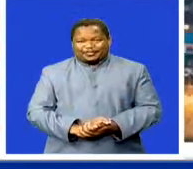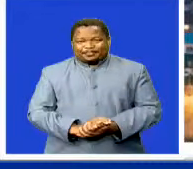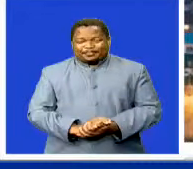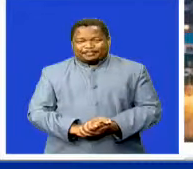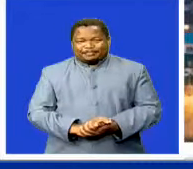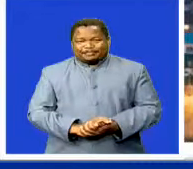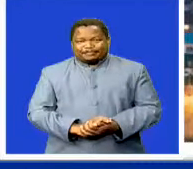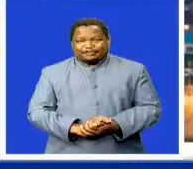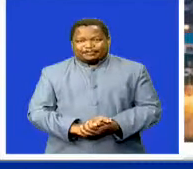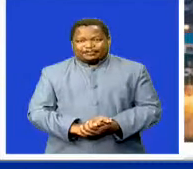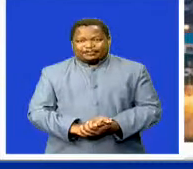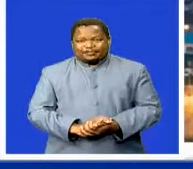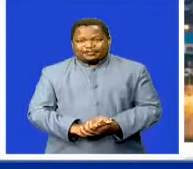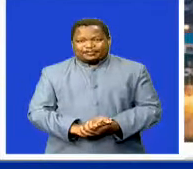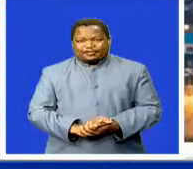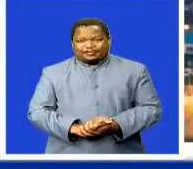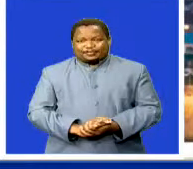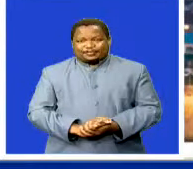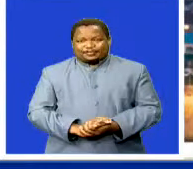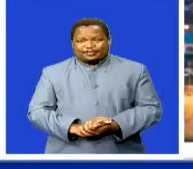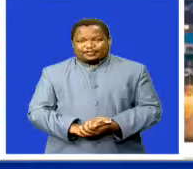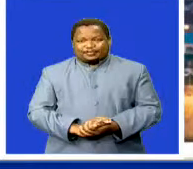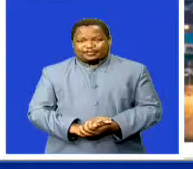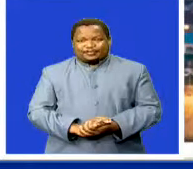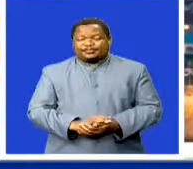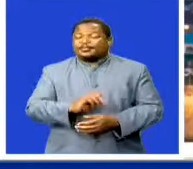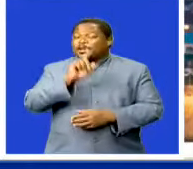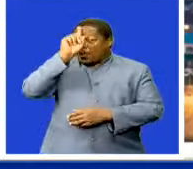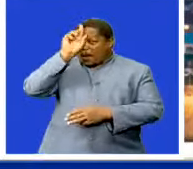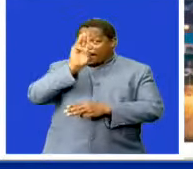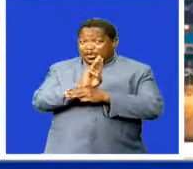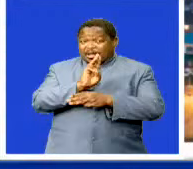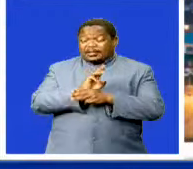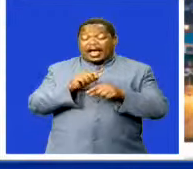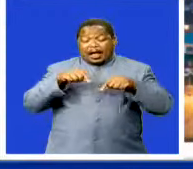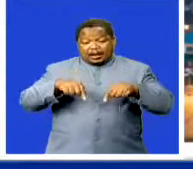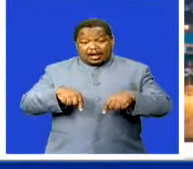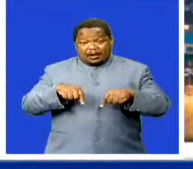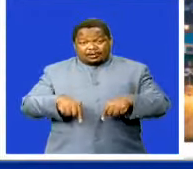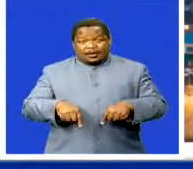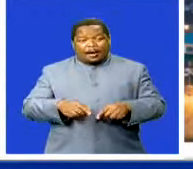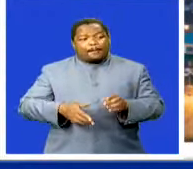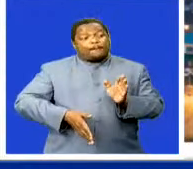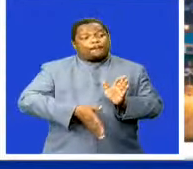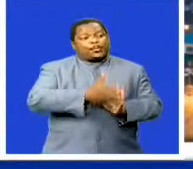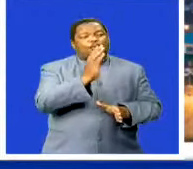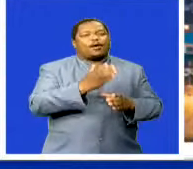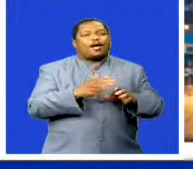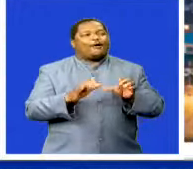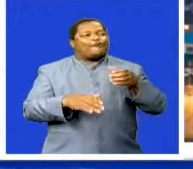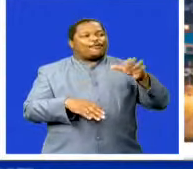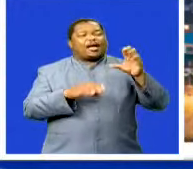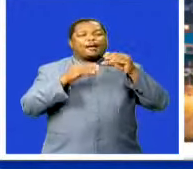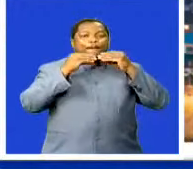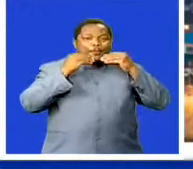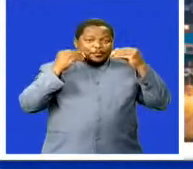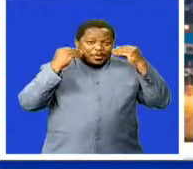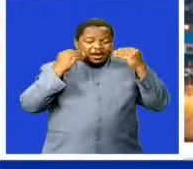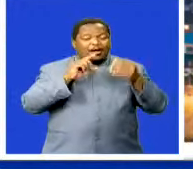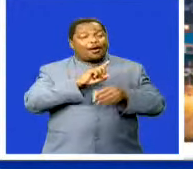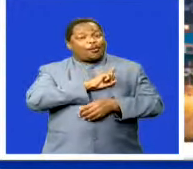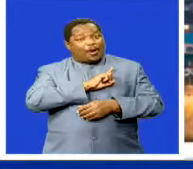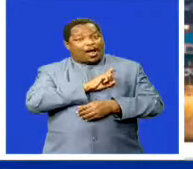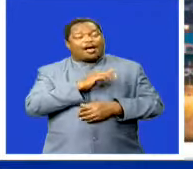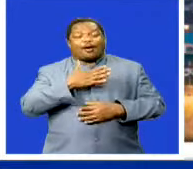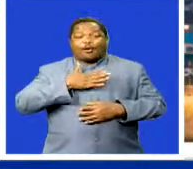Tindzaba. Indlovukazi emhlekazi isuke kuleli lomuhla yalibhekisa even le Mozambique lapho iyaqinisa khona abudlelwana emkhatsini